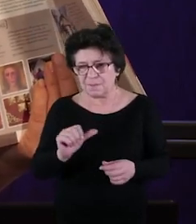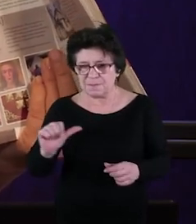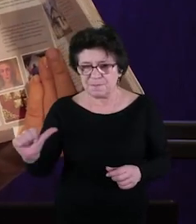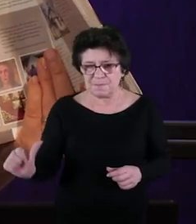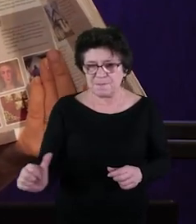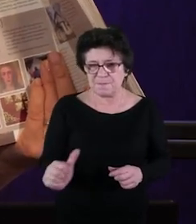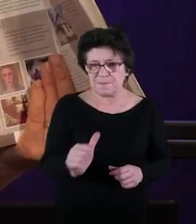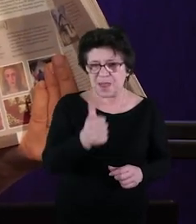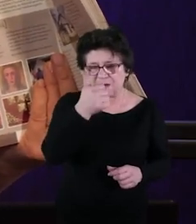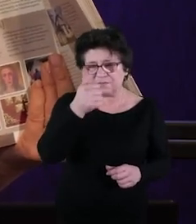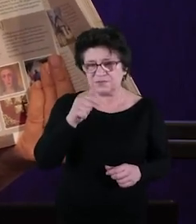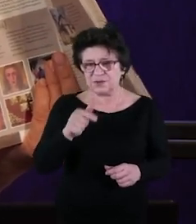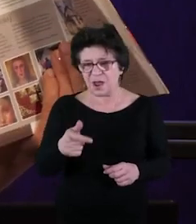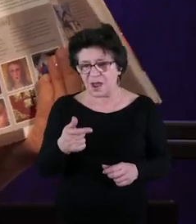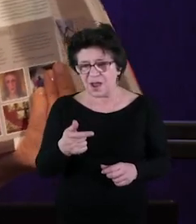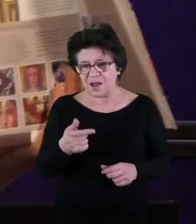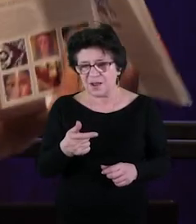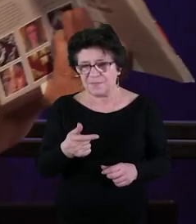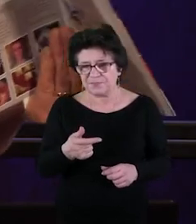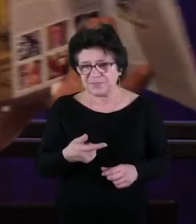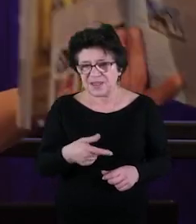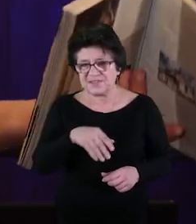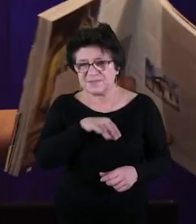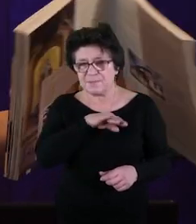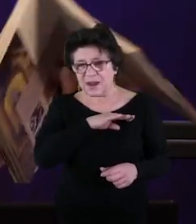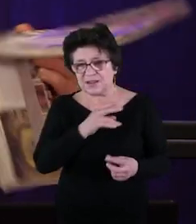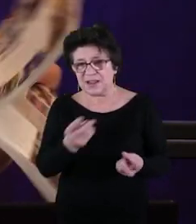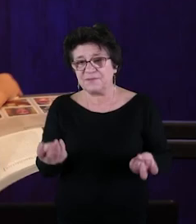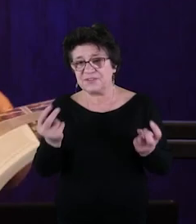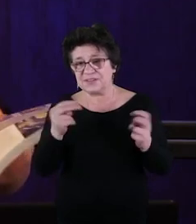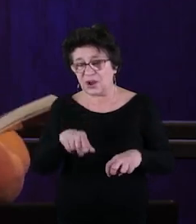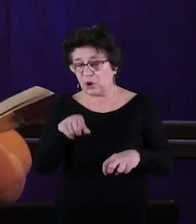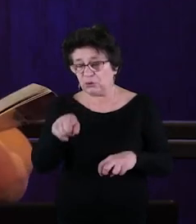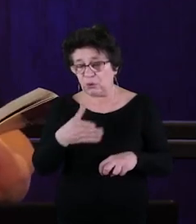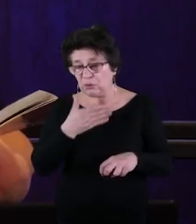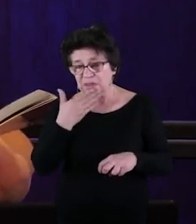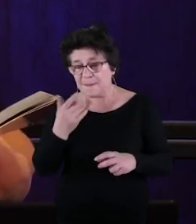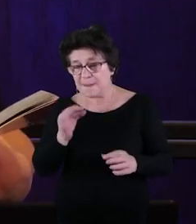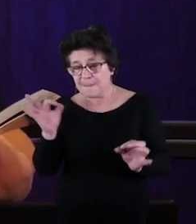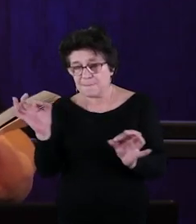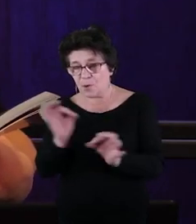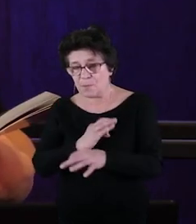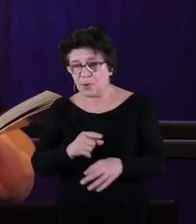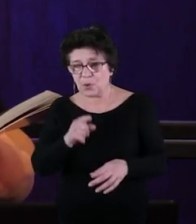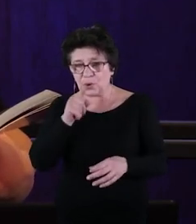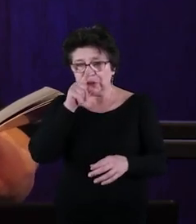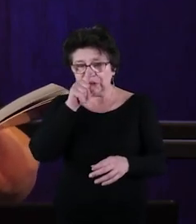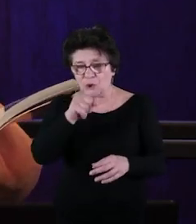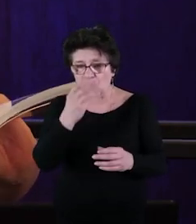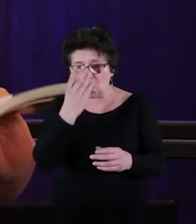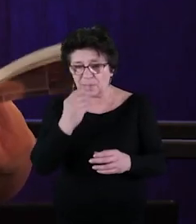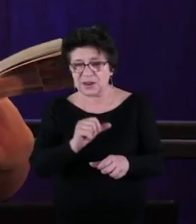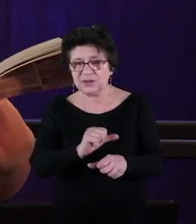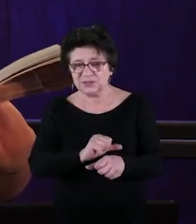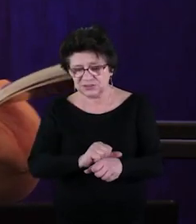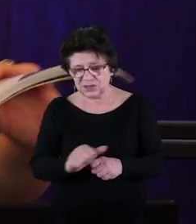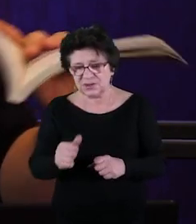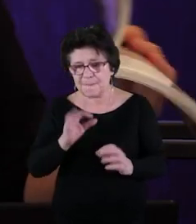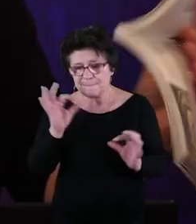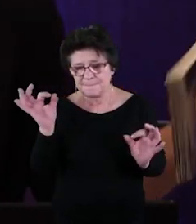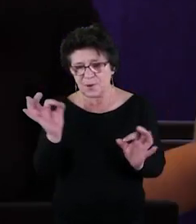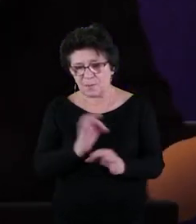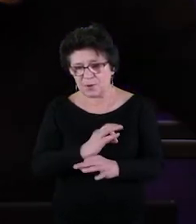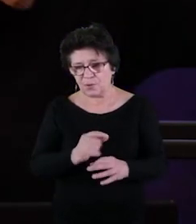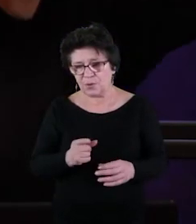i nie była i to są dwie różne postacie tam się nie pomylono to taka ostatnia